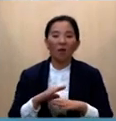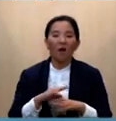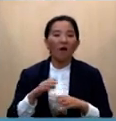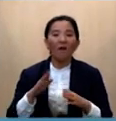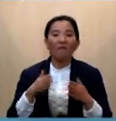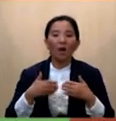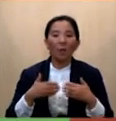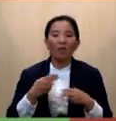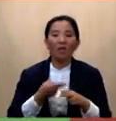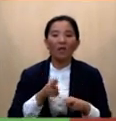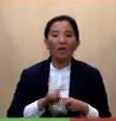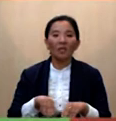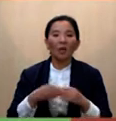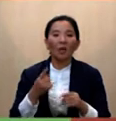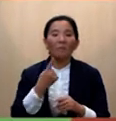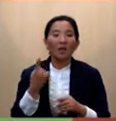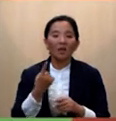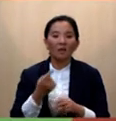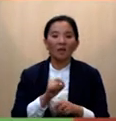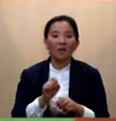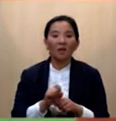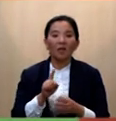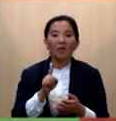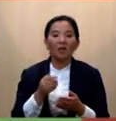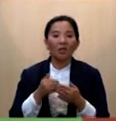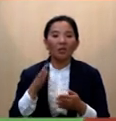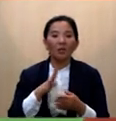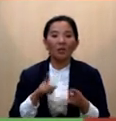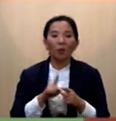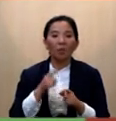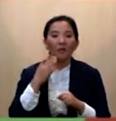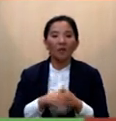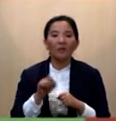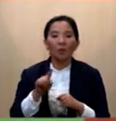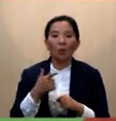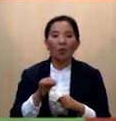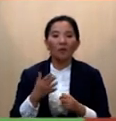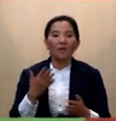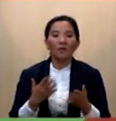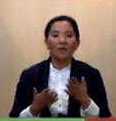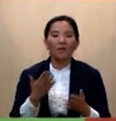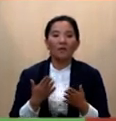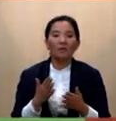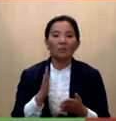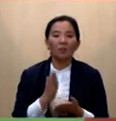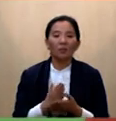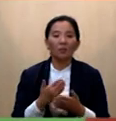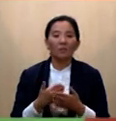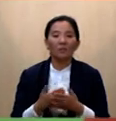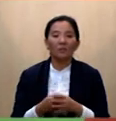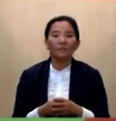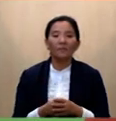меняются только после первого экстра-тайма. Раньше было такое понятие «золотой гол», если в дополнительное